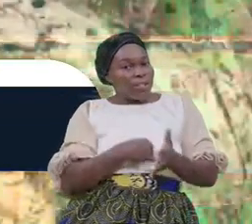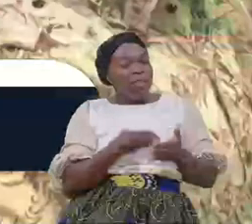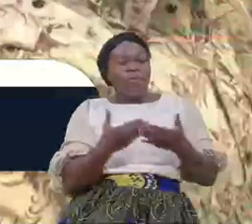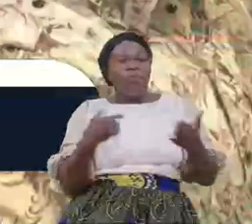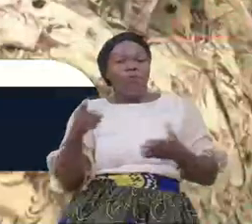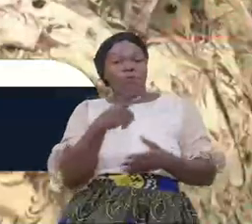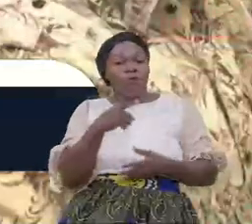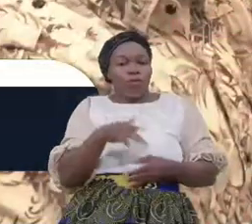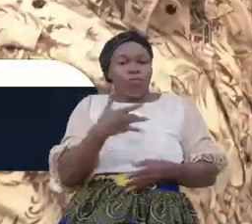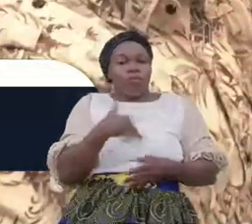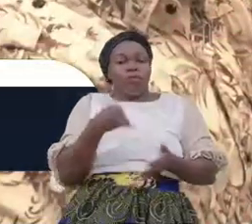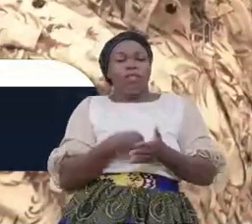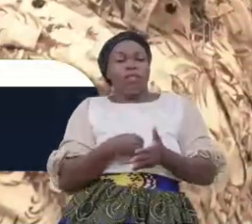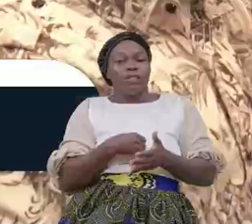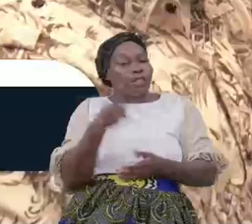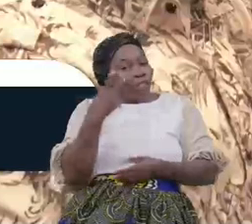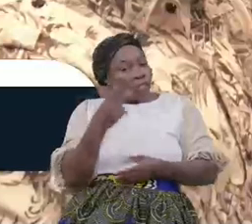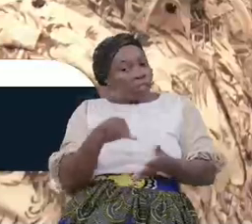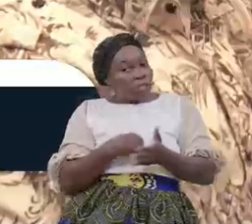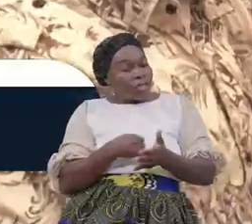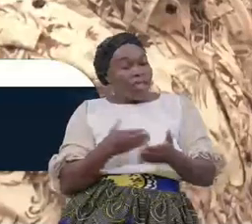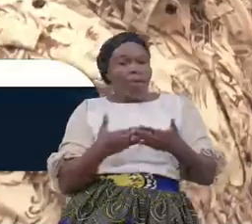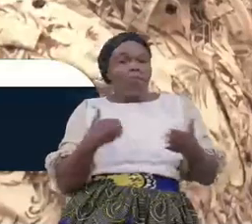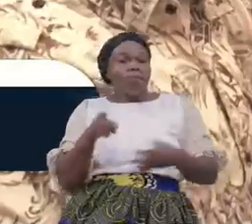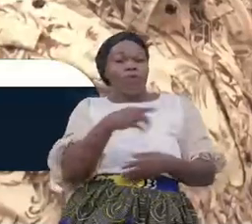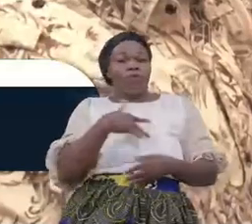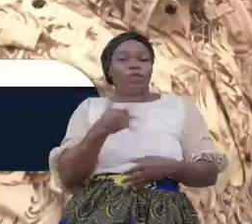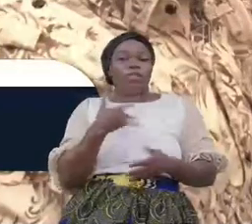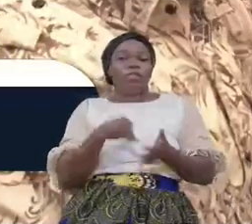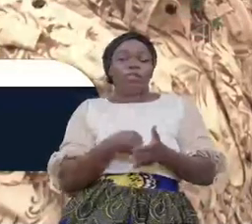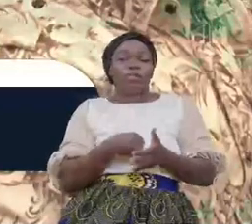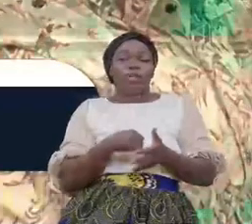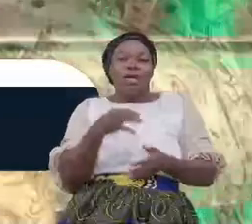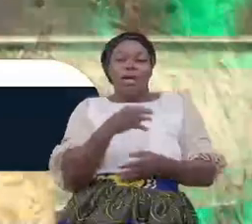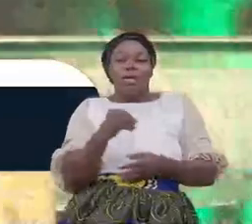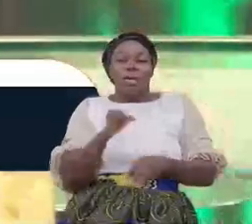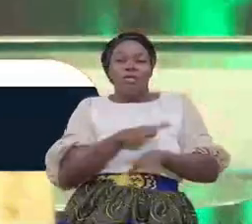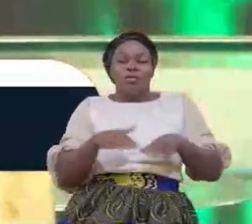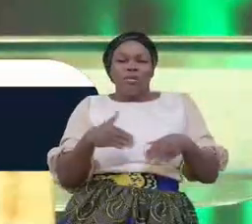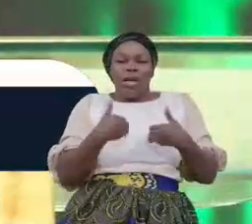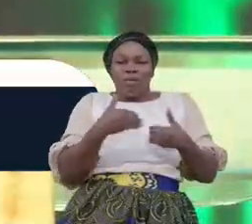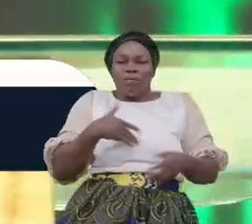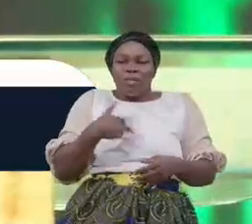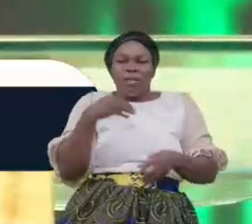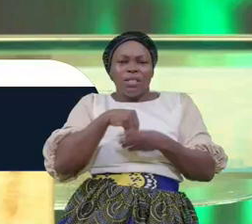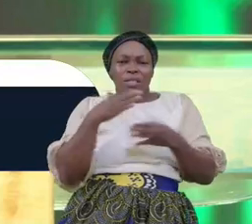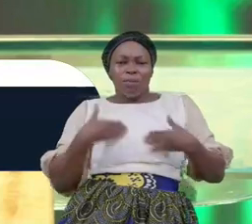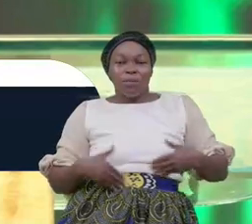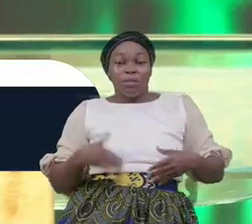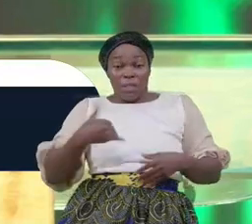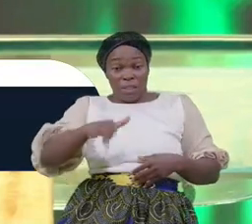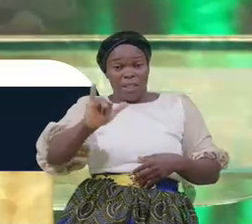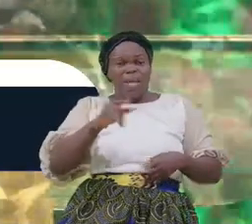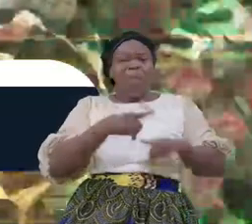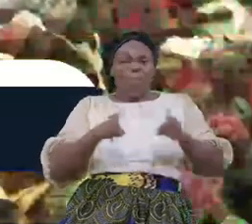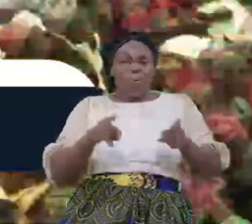le sentir. Vois-le. Avant de le sentir. Je n'ai pas de sentiment dans mon corps, mais c'est fait. Je